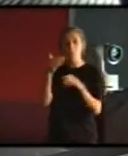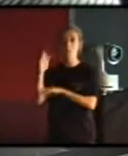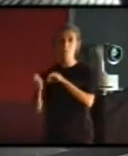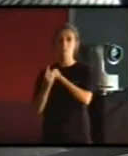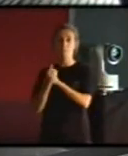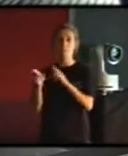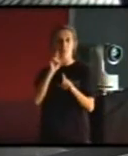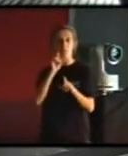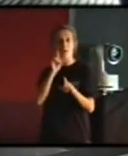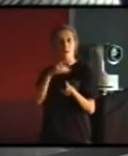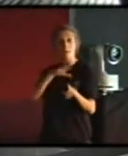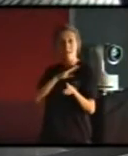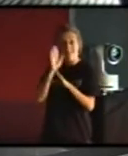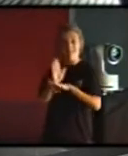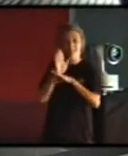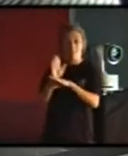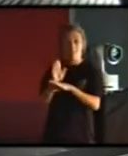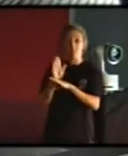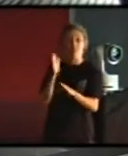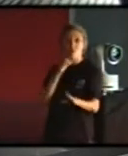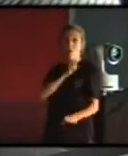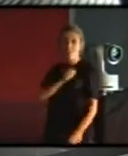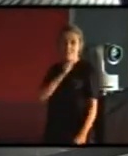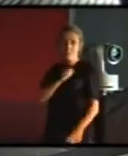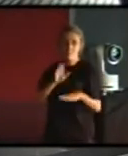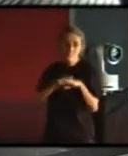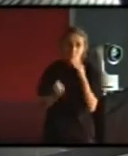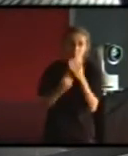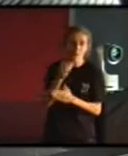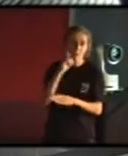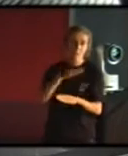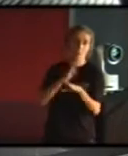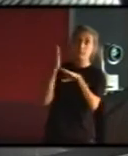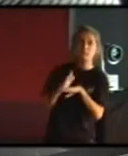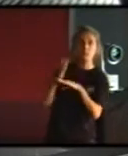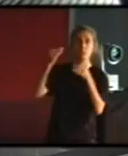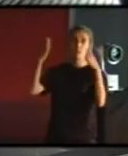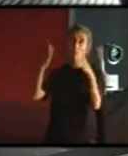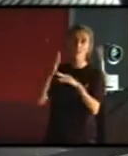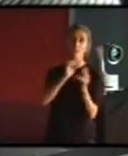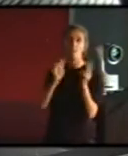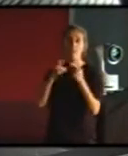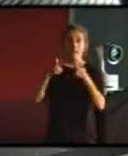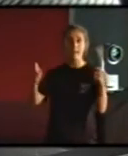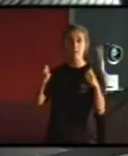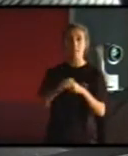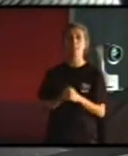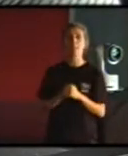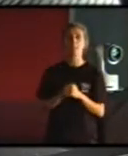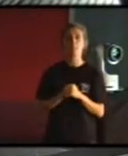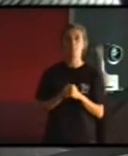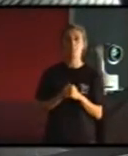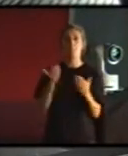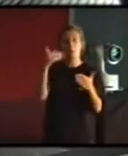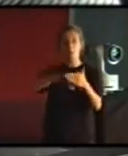verre ancien. Tandis que c'est du neuf, hein, pour mieux isoler. Mais quoi mettre dedans, dans ce nouveau Tränenpalast,